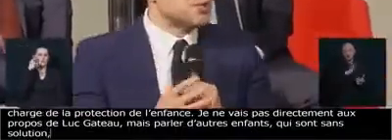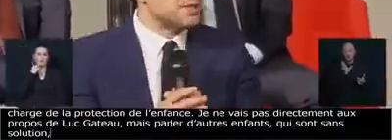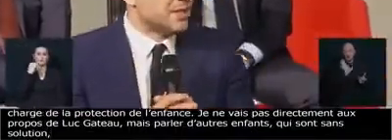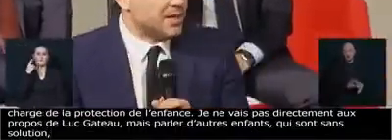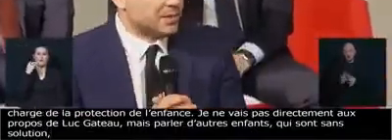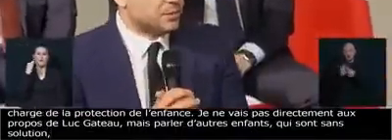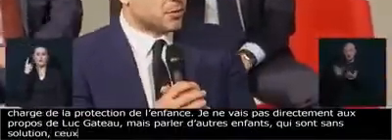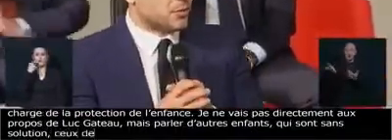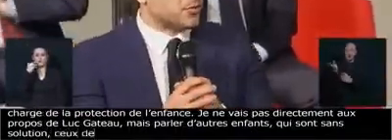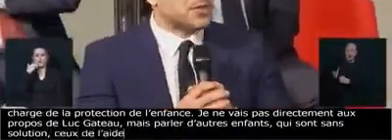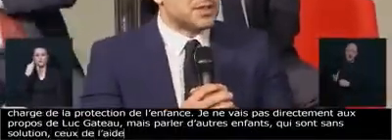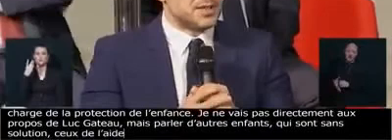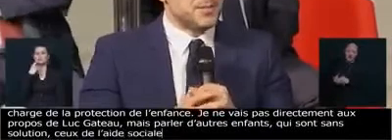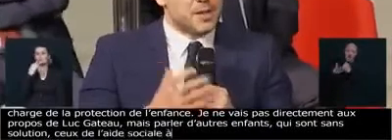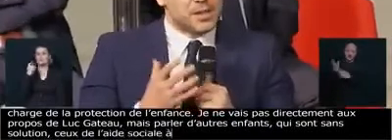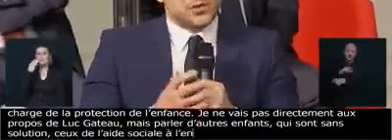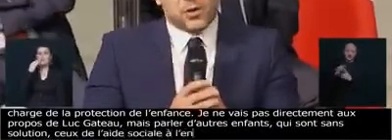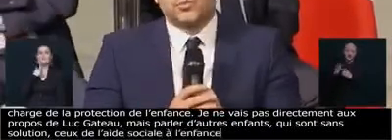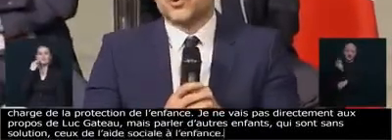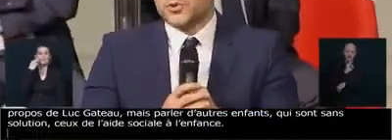Aujourd'hui, les enfants protégés,